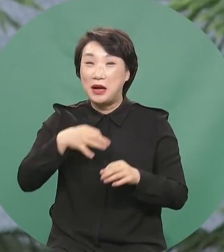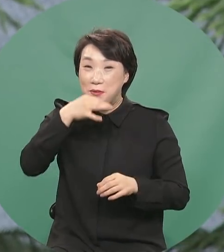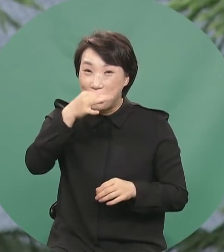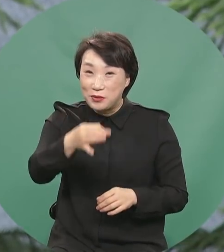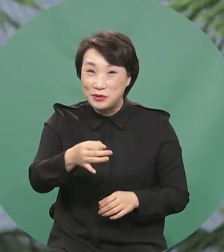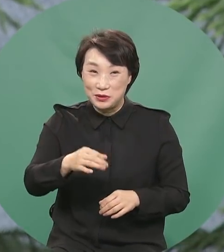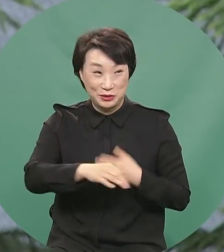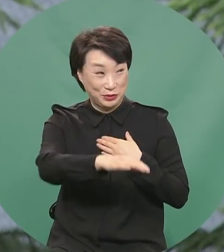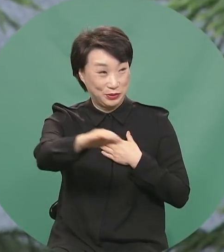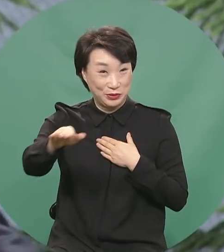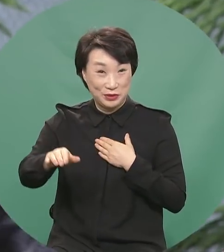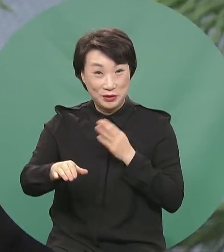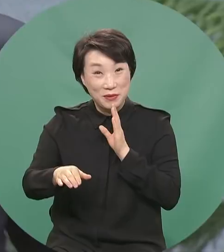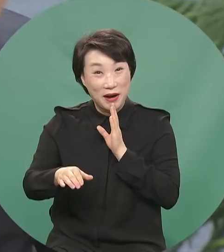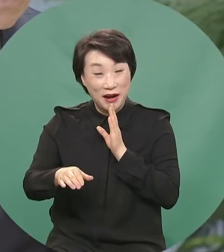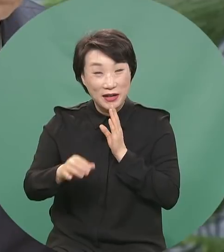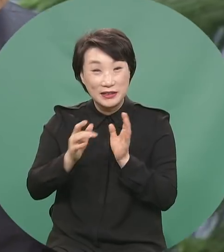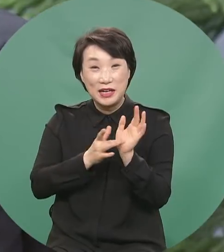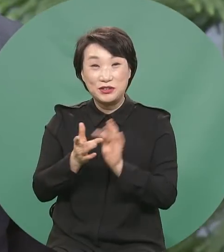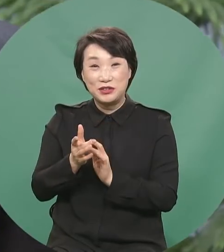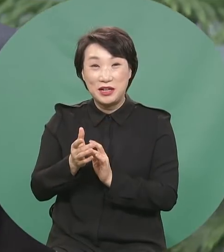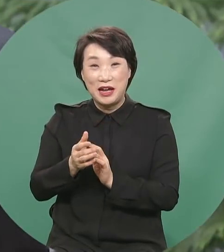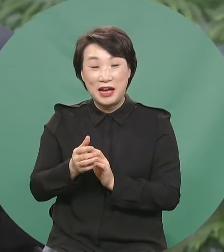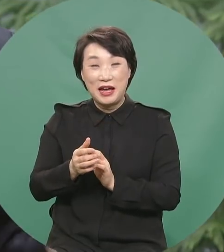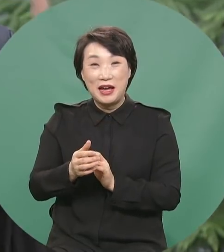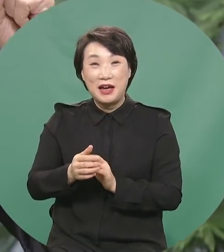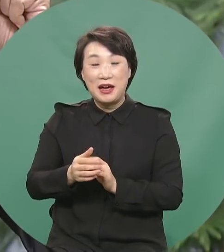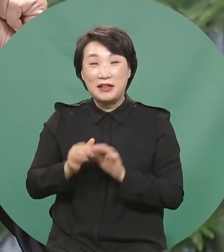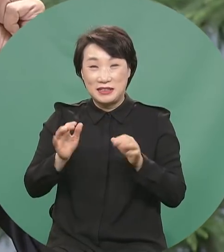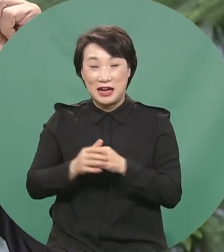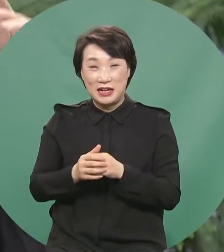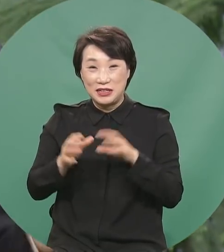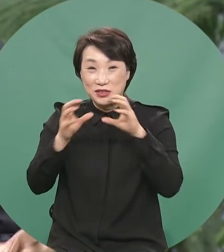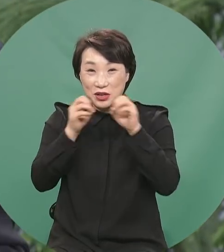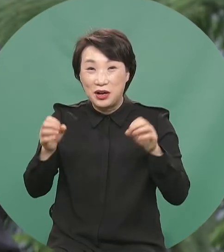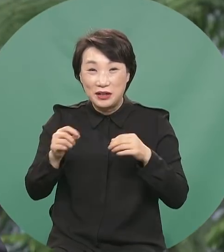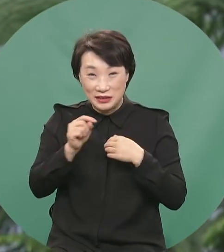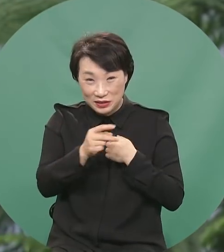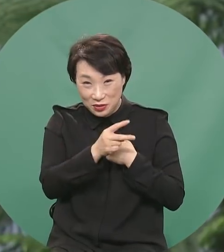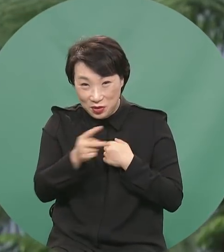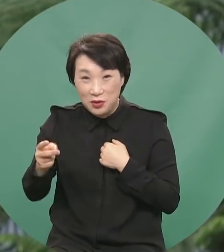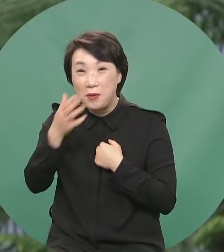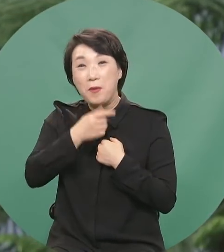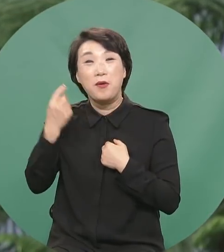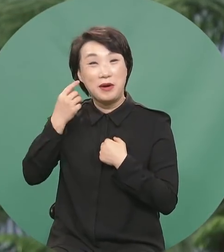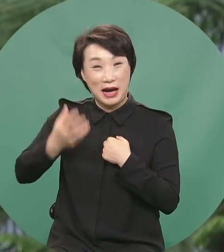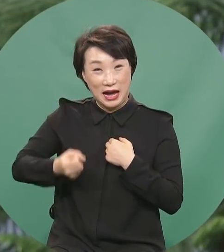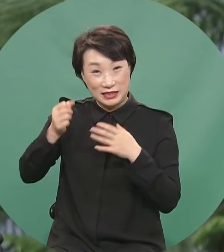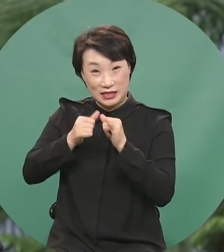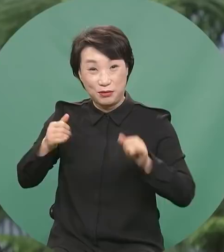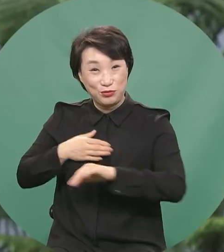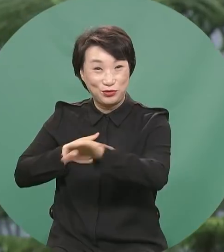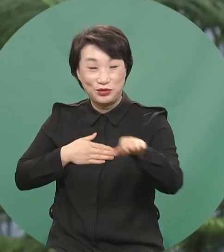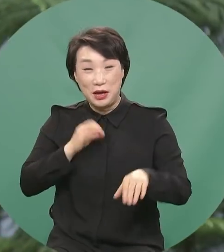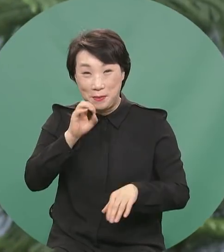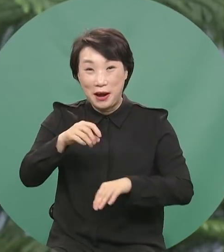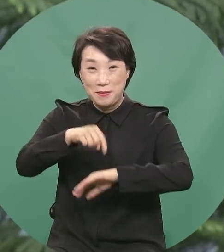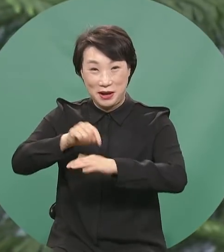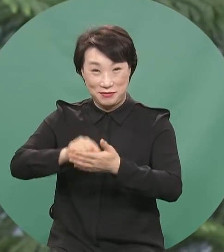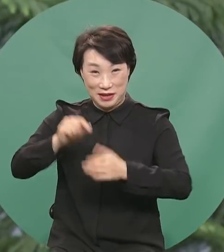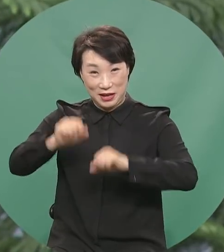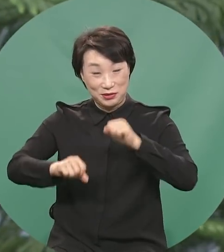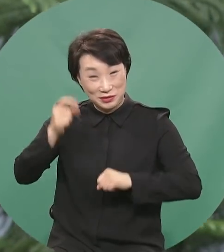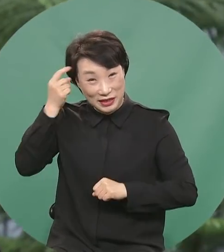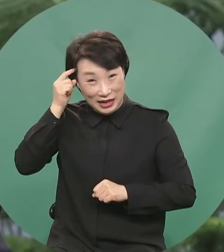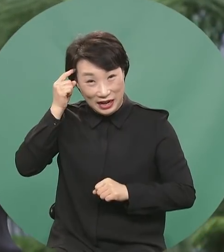목소리와 그의 발자국이 바로 복음을 가진 사람들의 언행심사라는